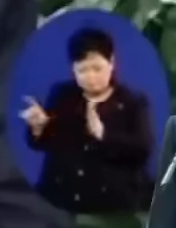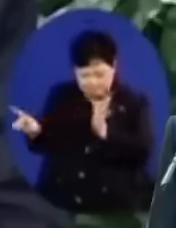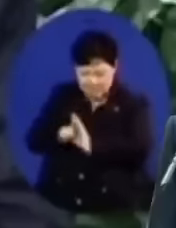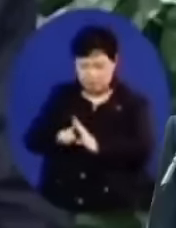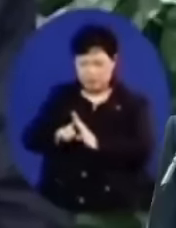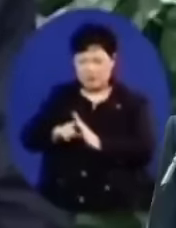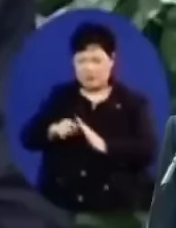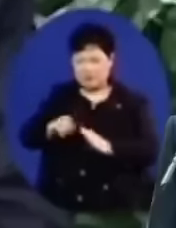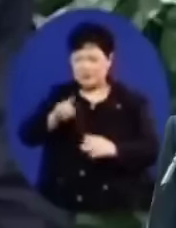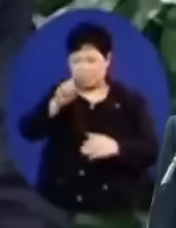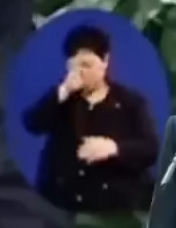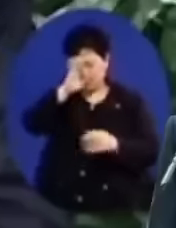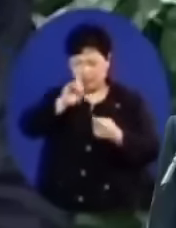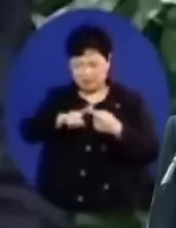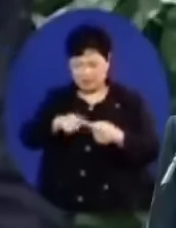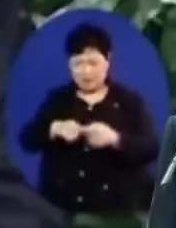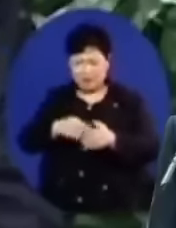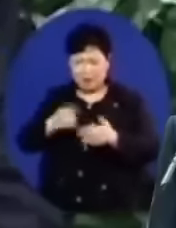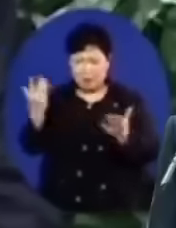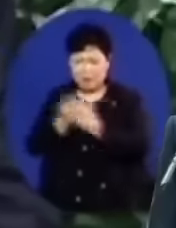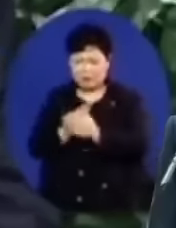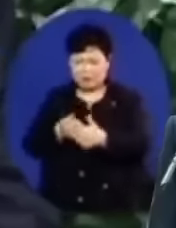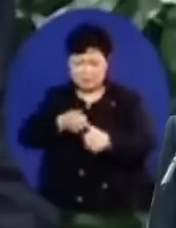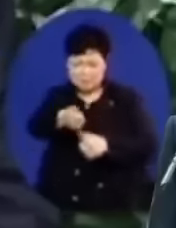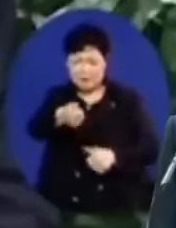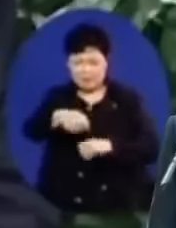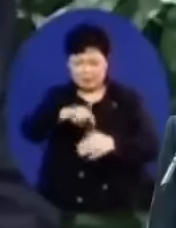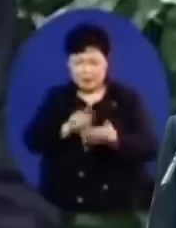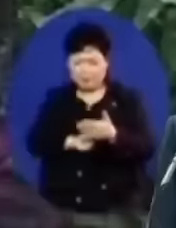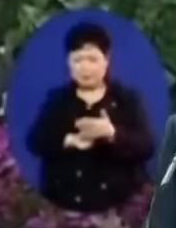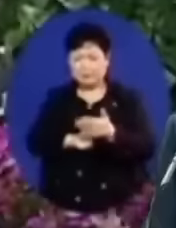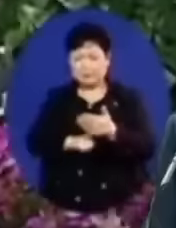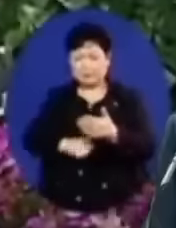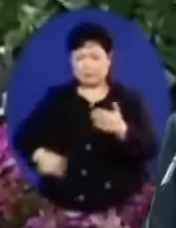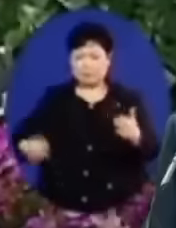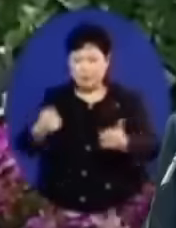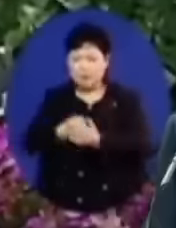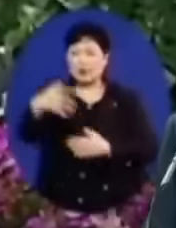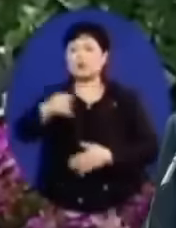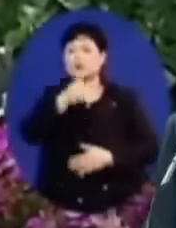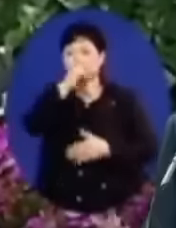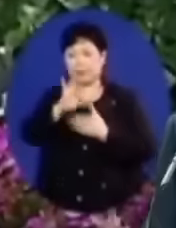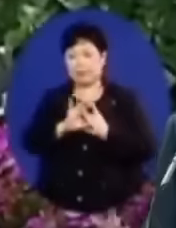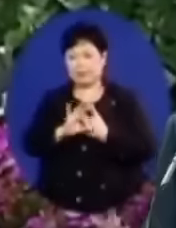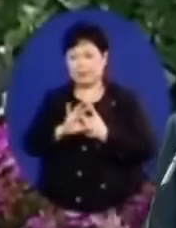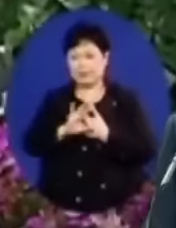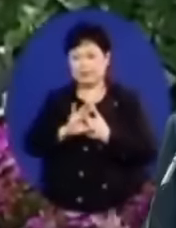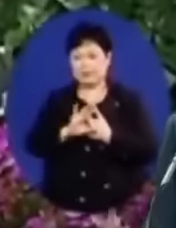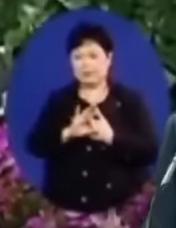극복한다. 그 마음에 비장한 각오를 가지고 있을 때